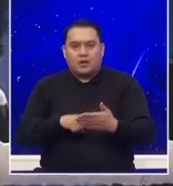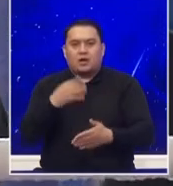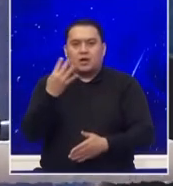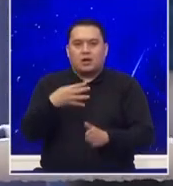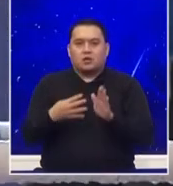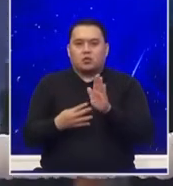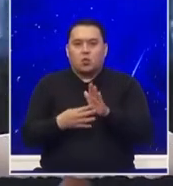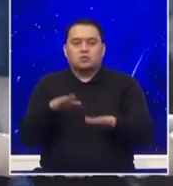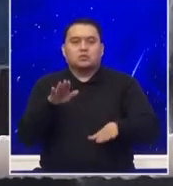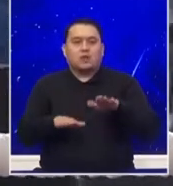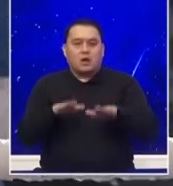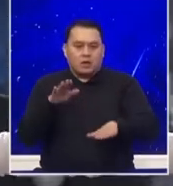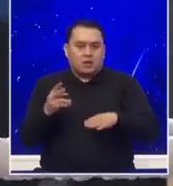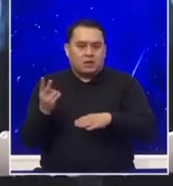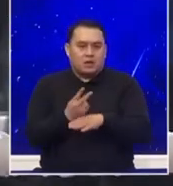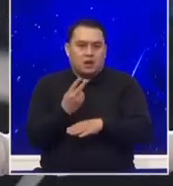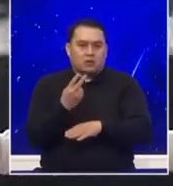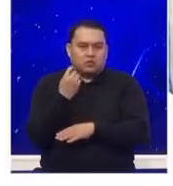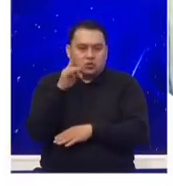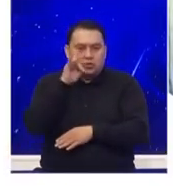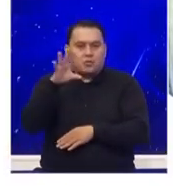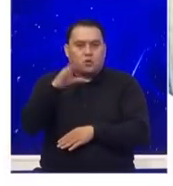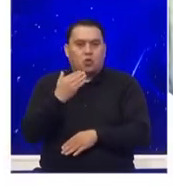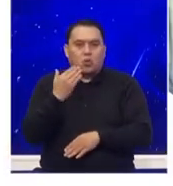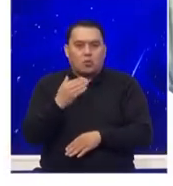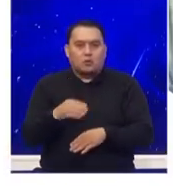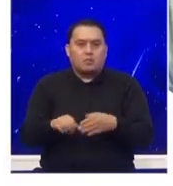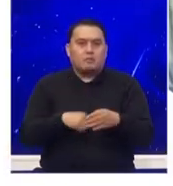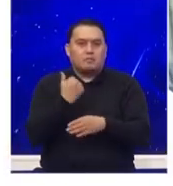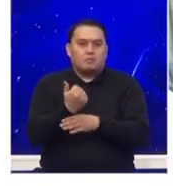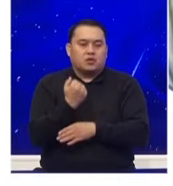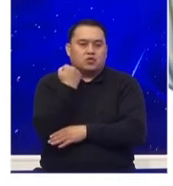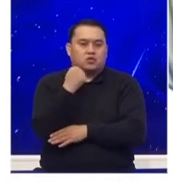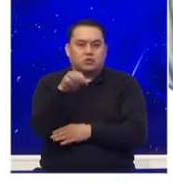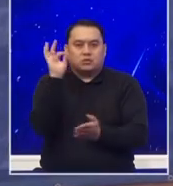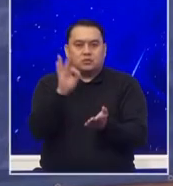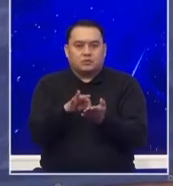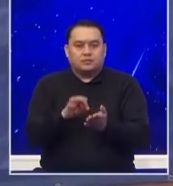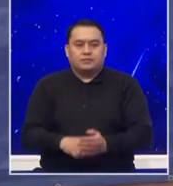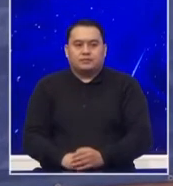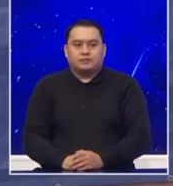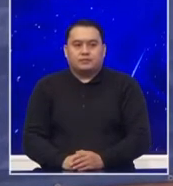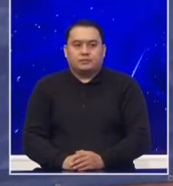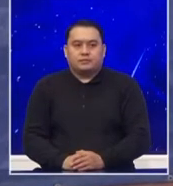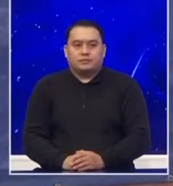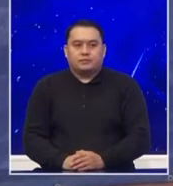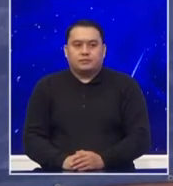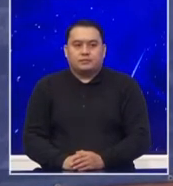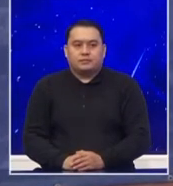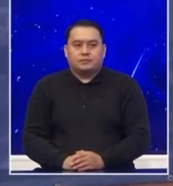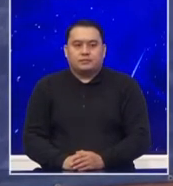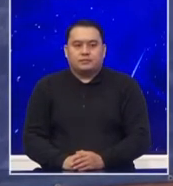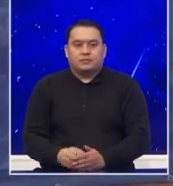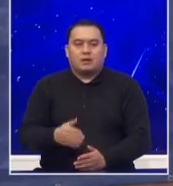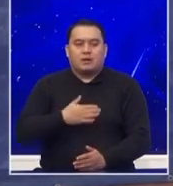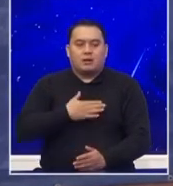49 келі салмақ дәрежесінде 2 рет қатарынан ел чемпионы атанды. Биыл да бас жүлдені жеңіп алуды мақсат еткен. Қазір көбінесе